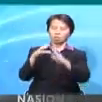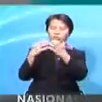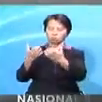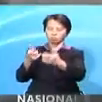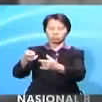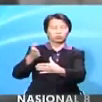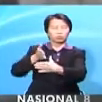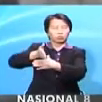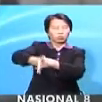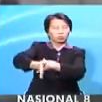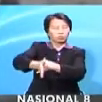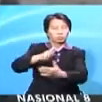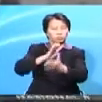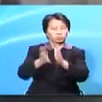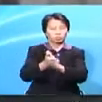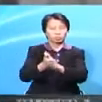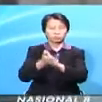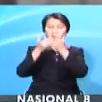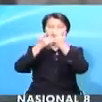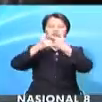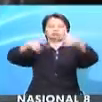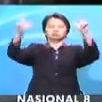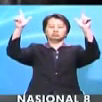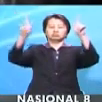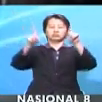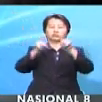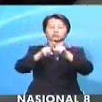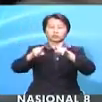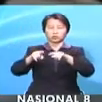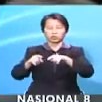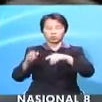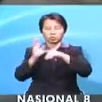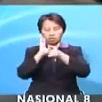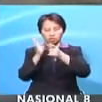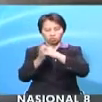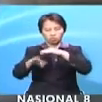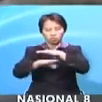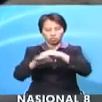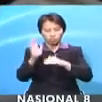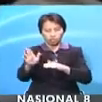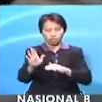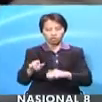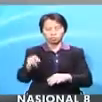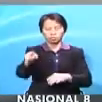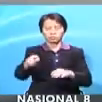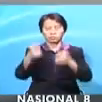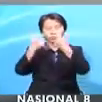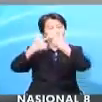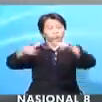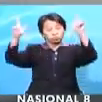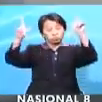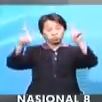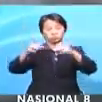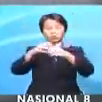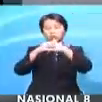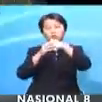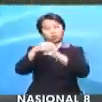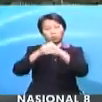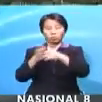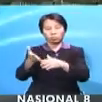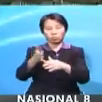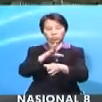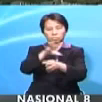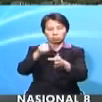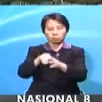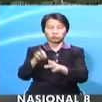yang menjadikan liberalisme sebagai akar Budi mereka lampau liberalisme ini telah melonggarkan segalanya